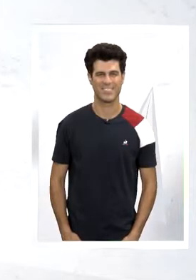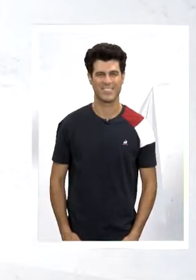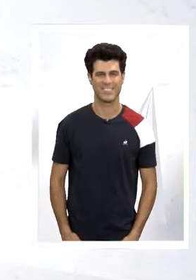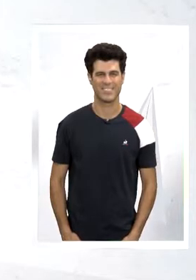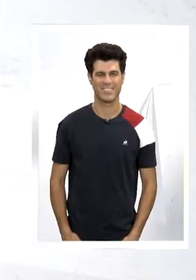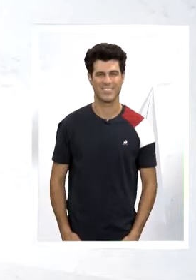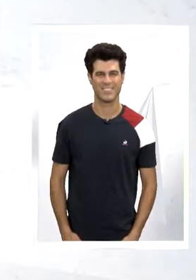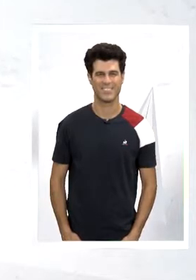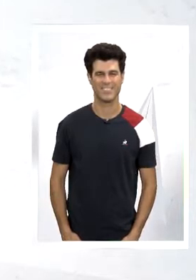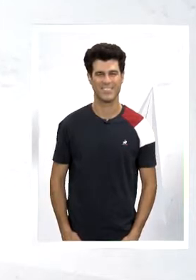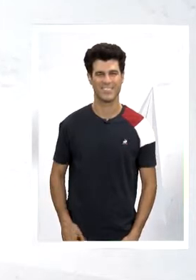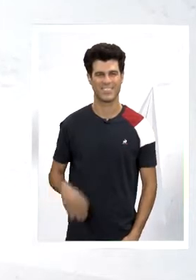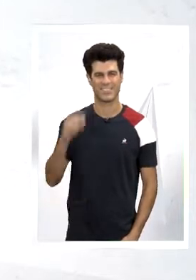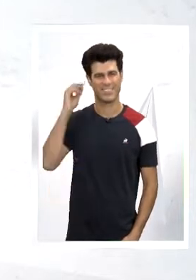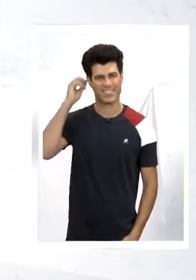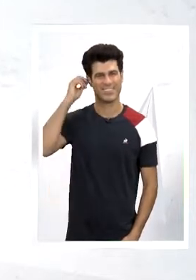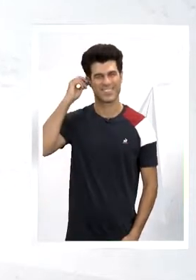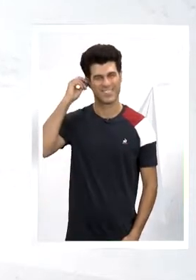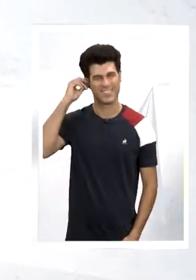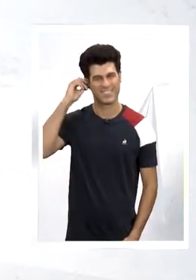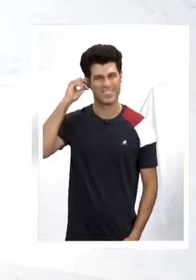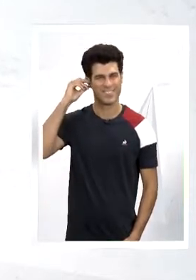יש תפק עכשיו מתעורר בו נפקה,